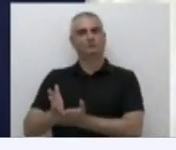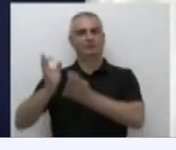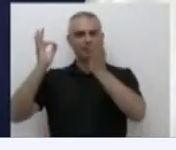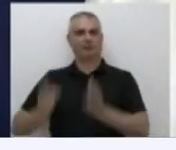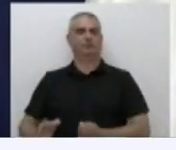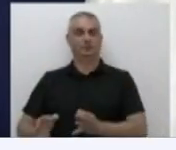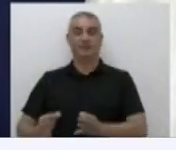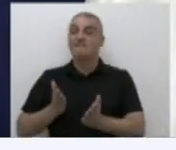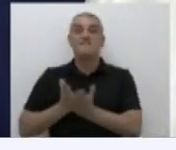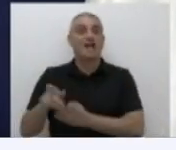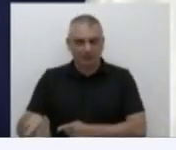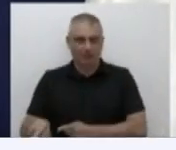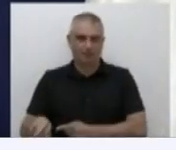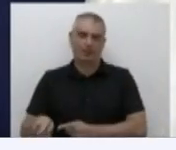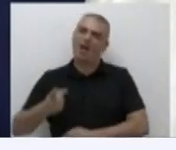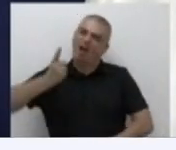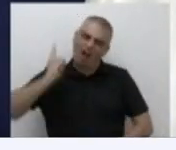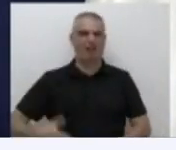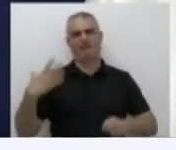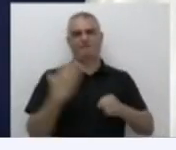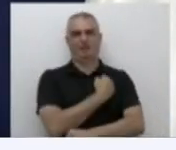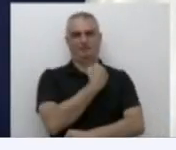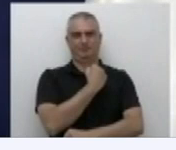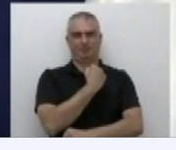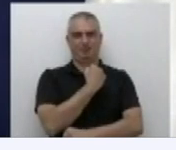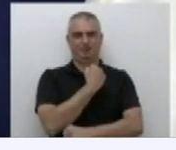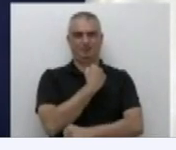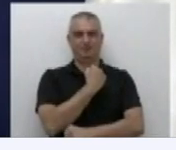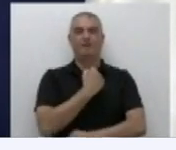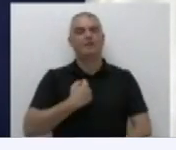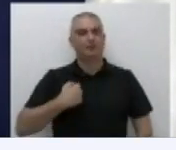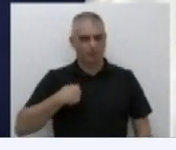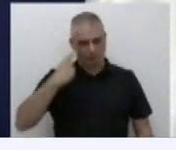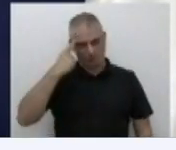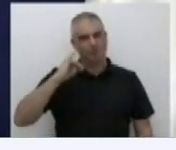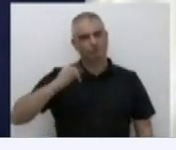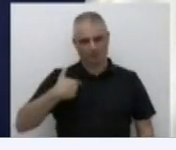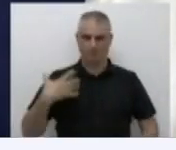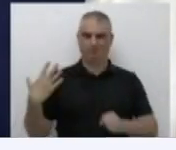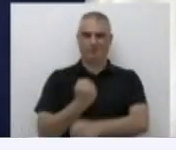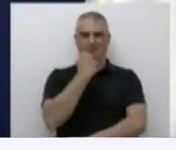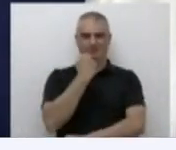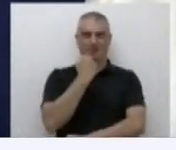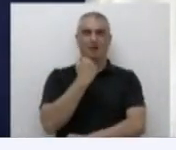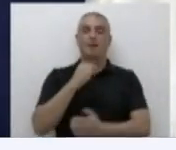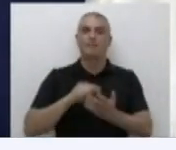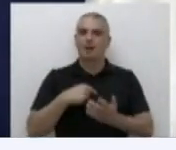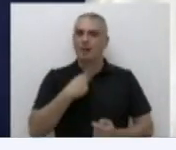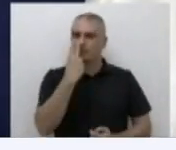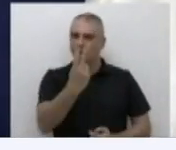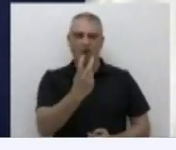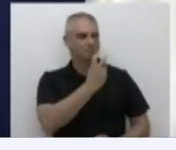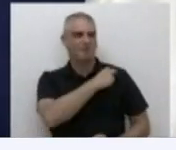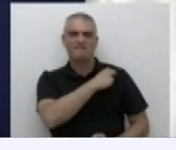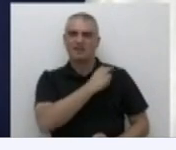وإما العدل الكامل، والعدل يجب أن ينتصر، وأنا أعرف أن العدل سينتصر